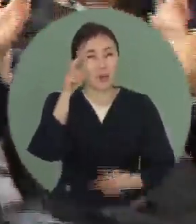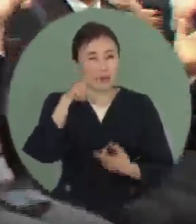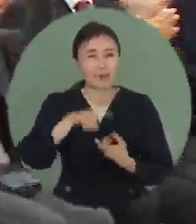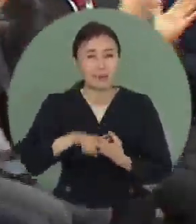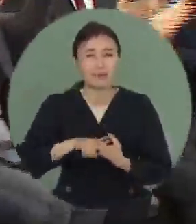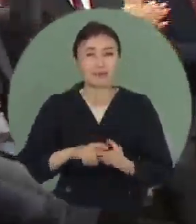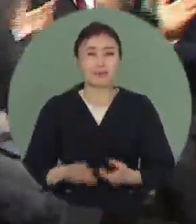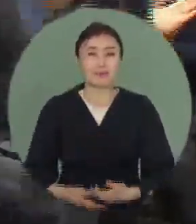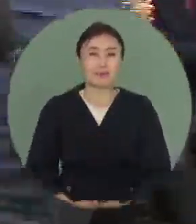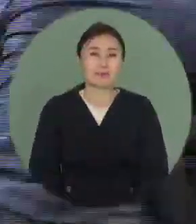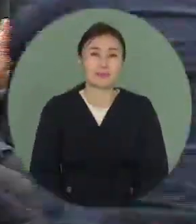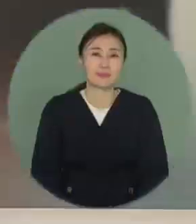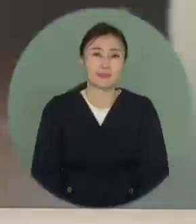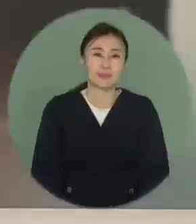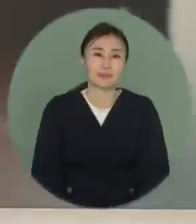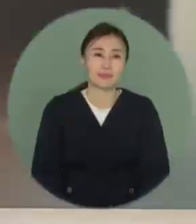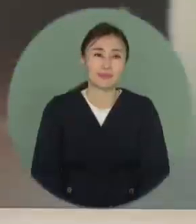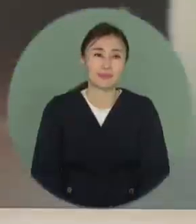있니다